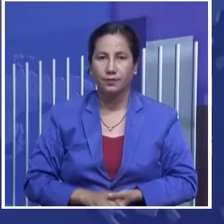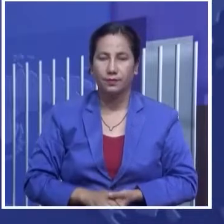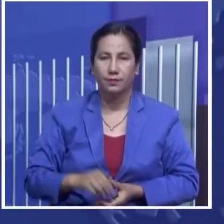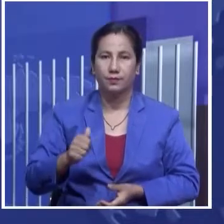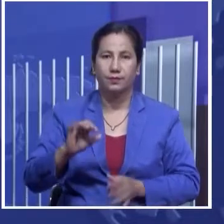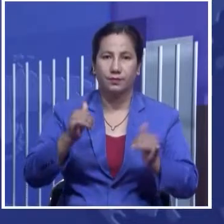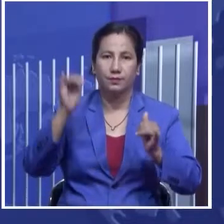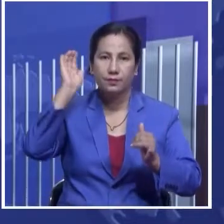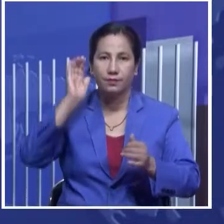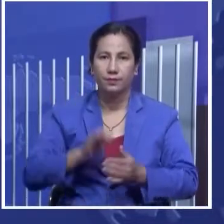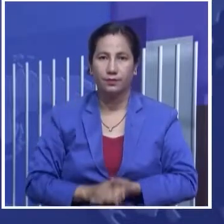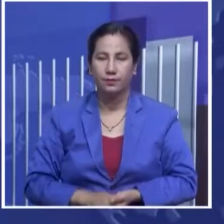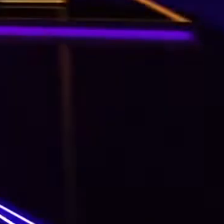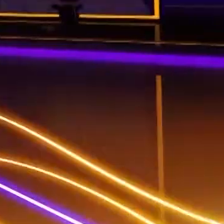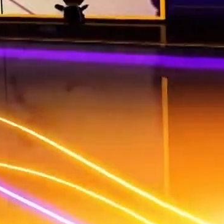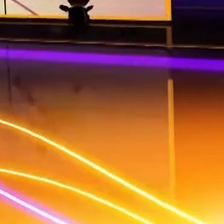अब खेलकुद समाचार।